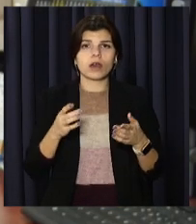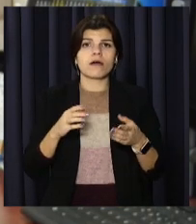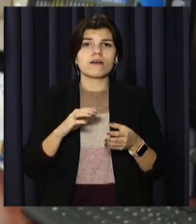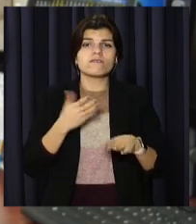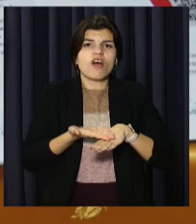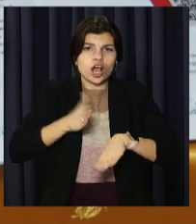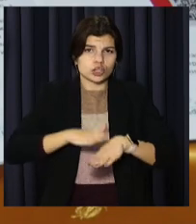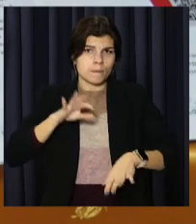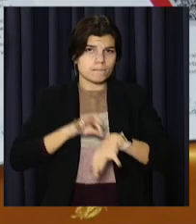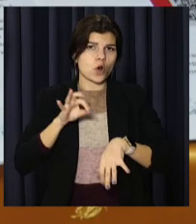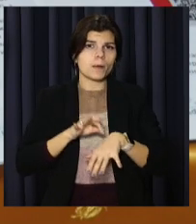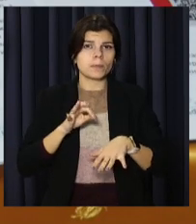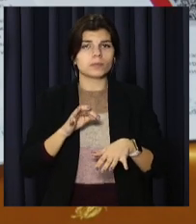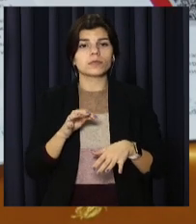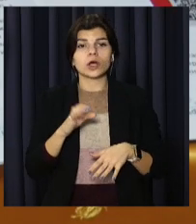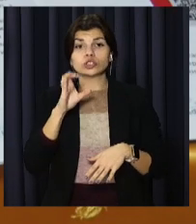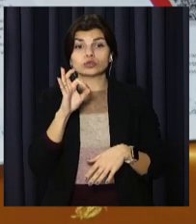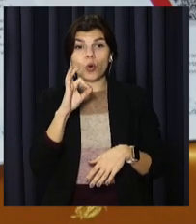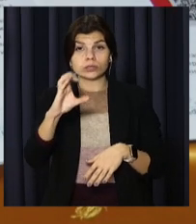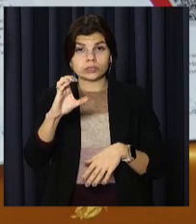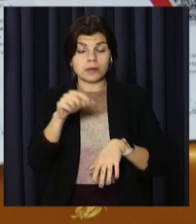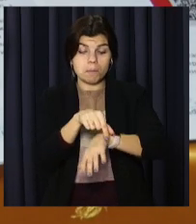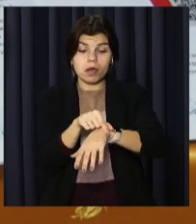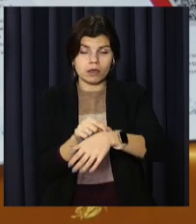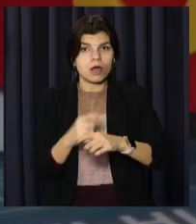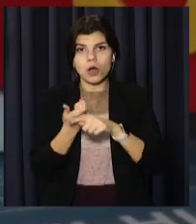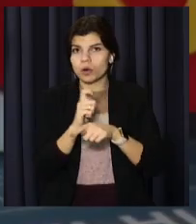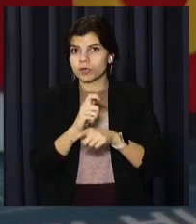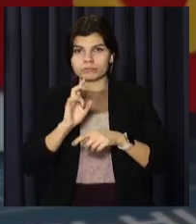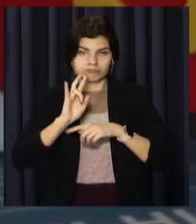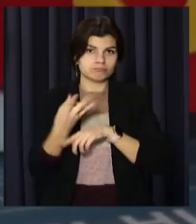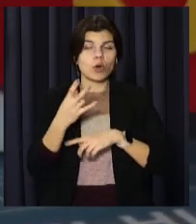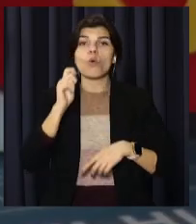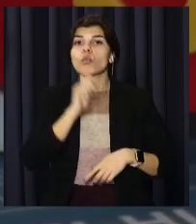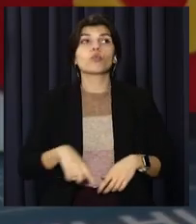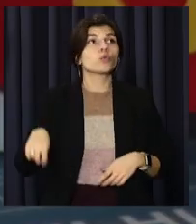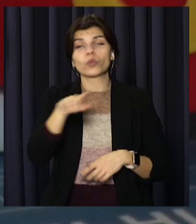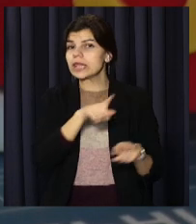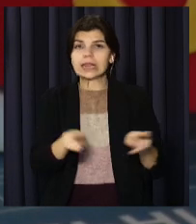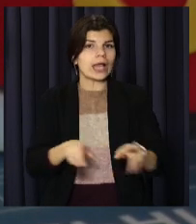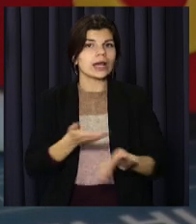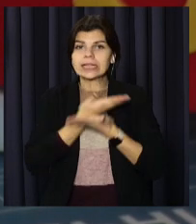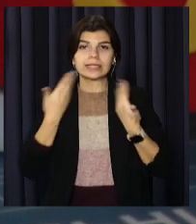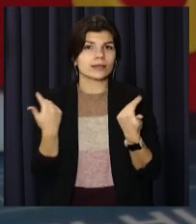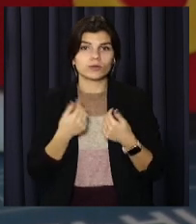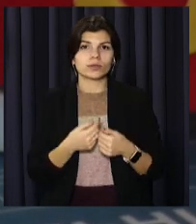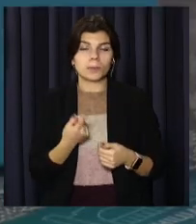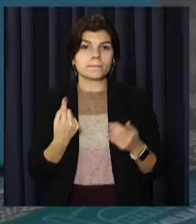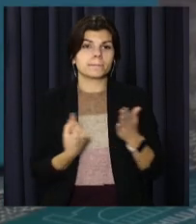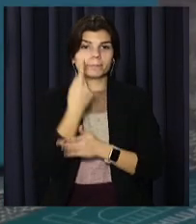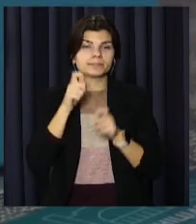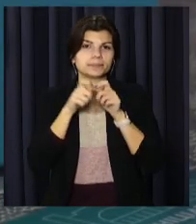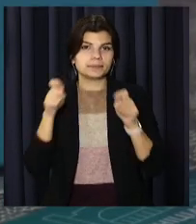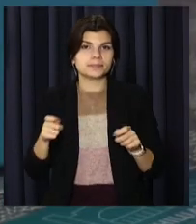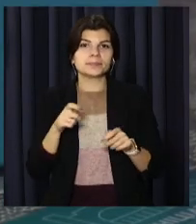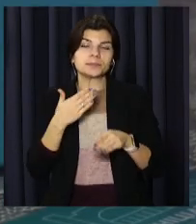важкі хвороби. Соцбраслет унікальний, кажуть автори проєкту. Аналогів в Україні немає. Ольга Величко, Василь Самовар,